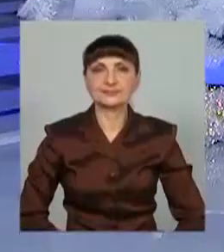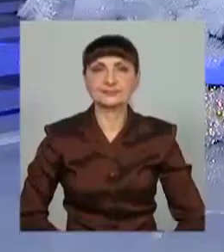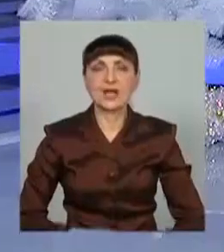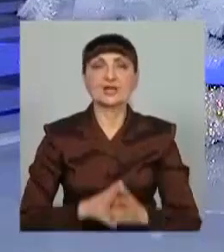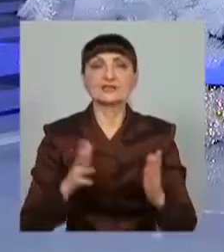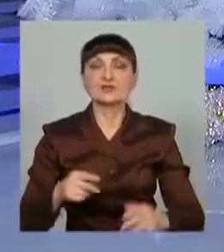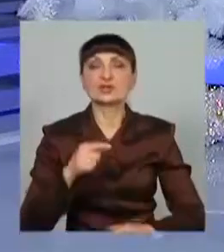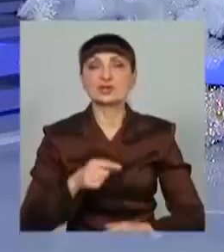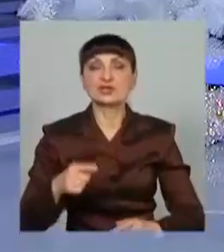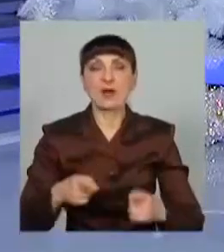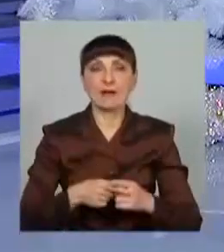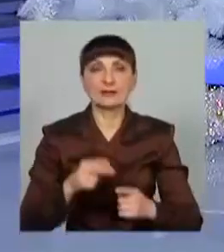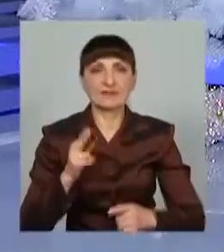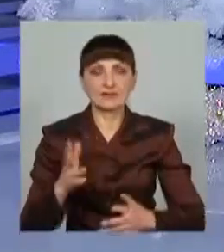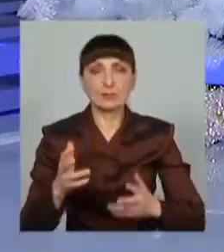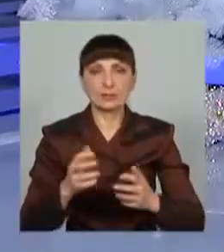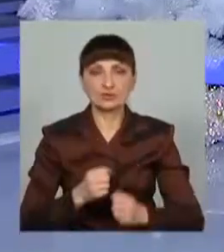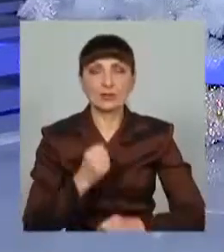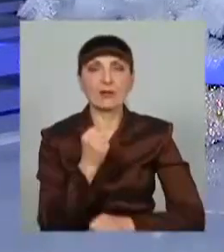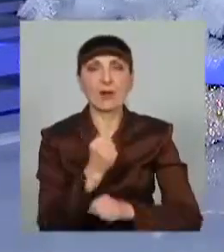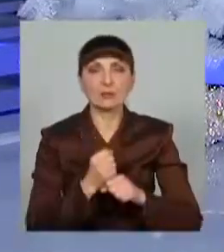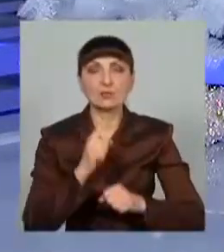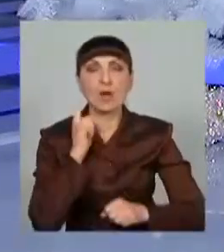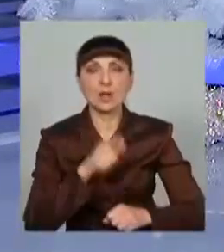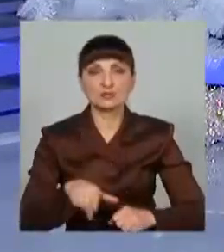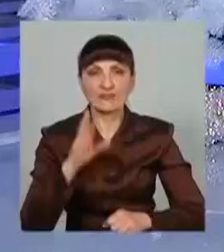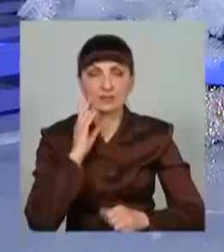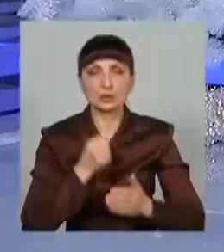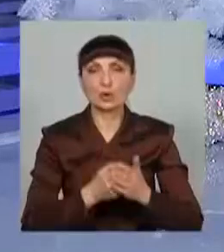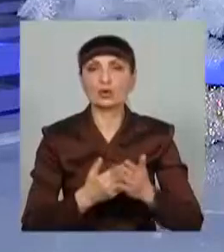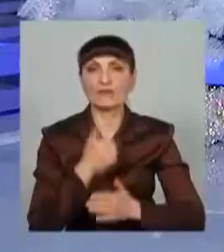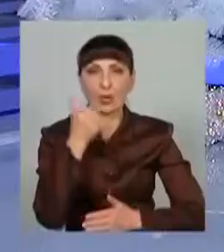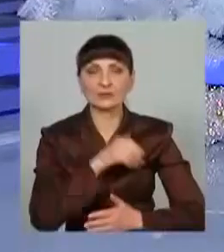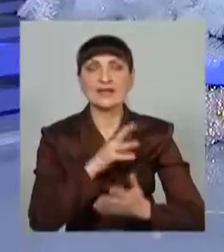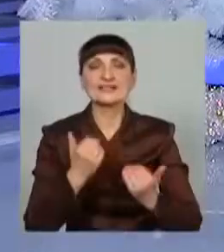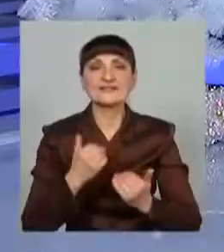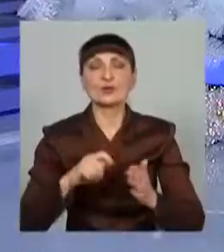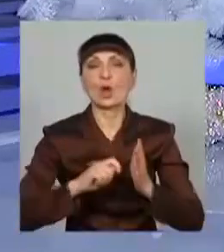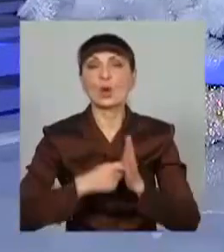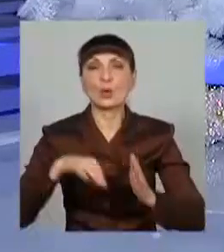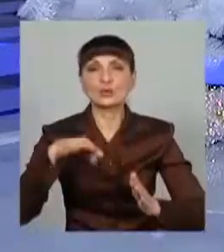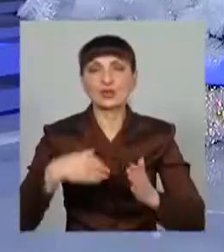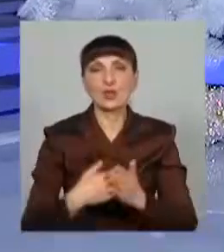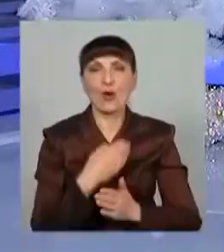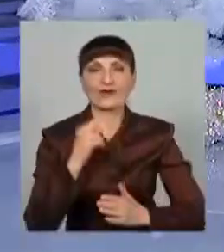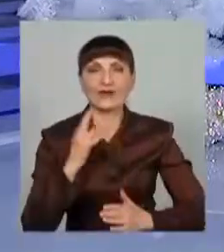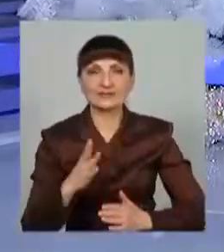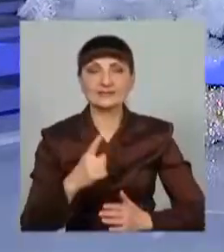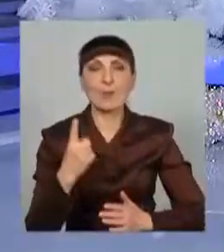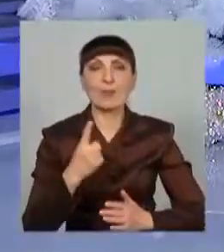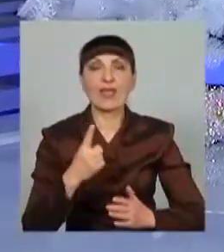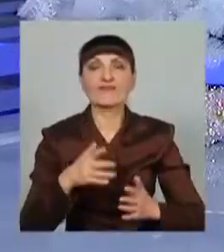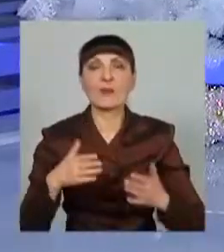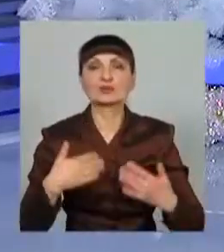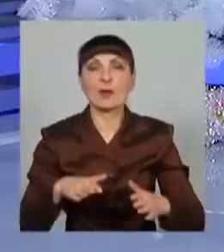Свыше 1000 арендных квартир получит рабочая молодежь Алматы до Нового года. Сегодня ключи от новых апартаментов первому